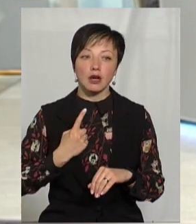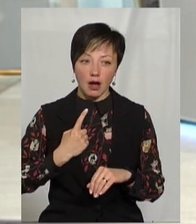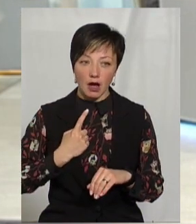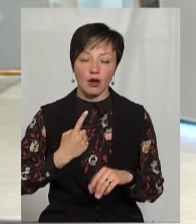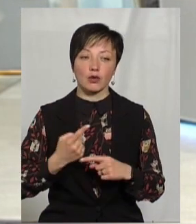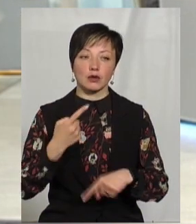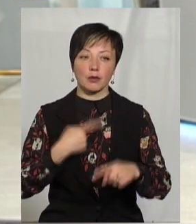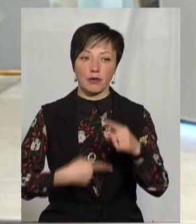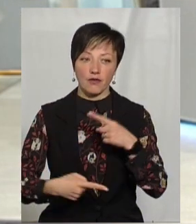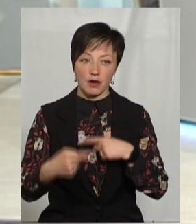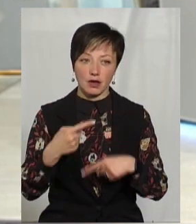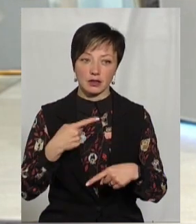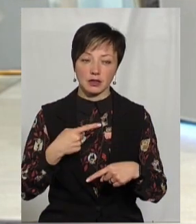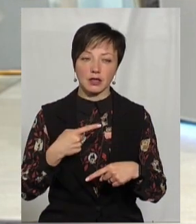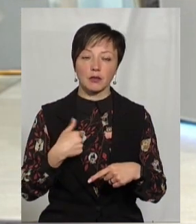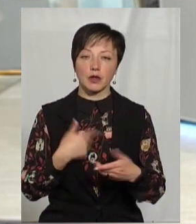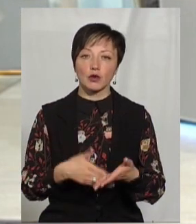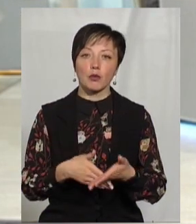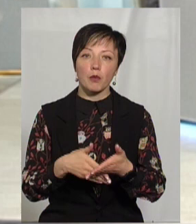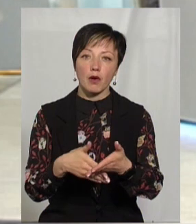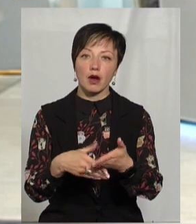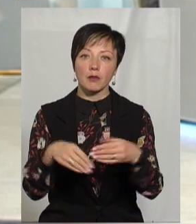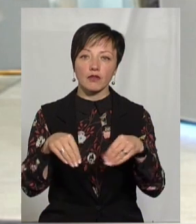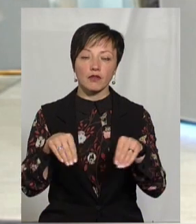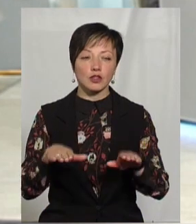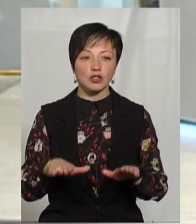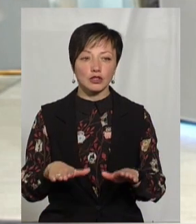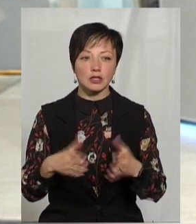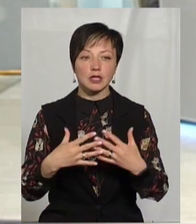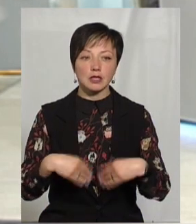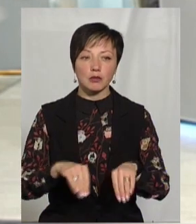їх. І ми допомагаємо їм вирішувати і